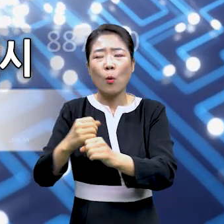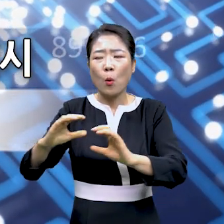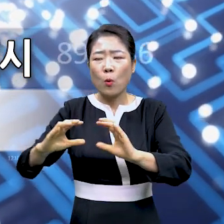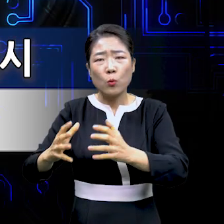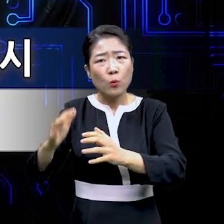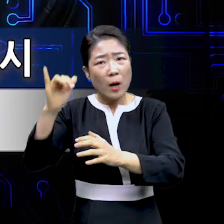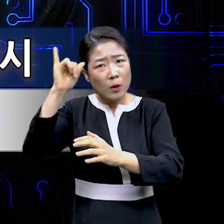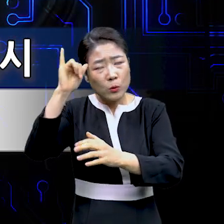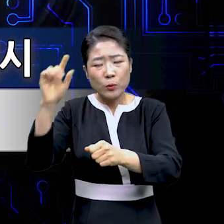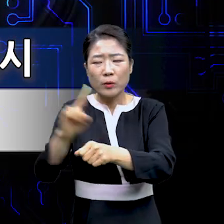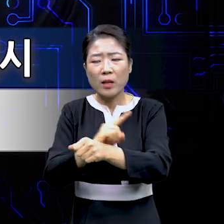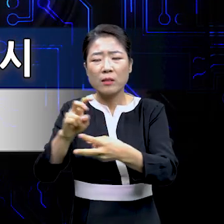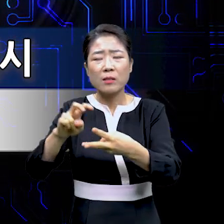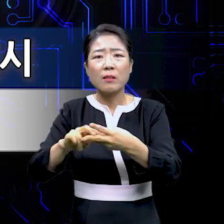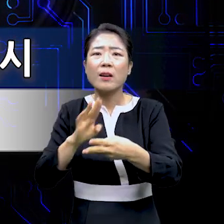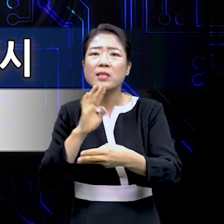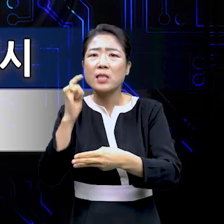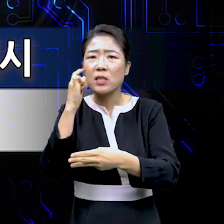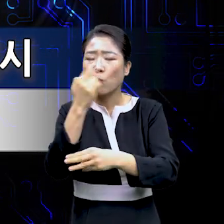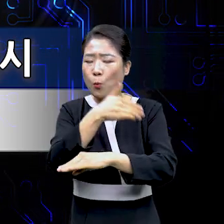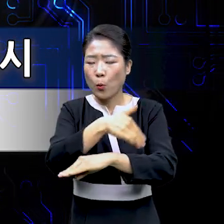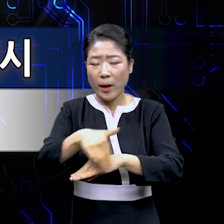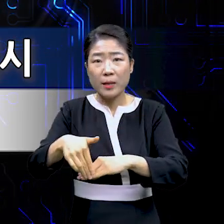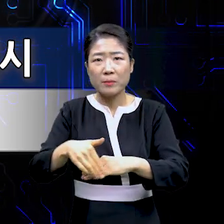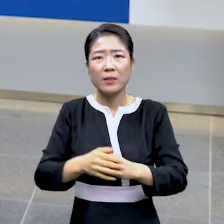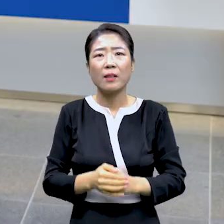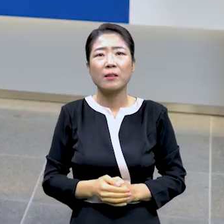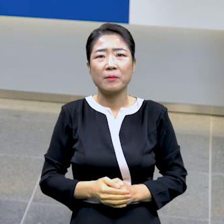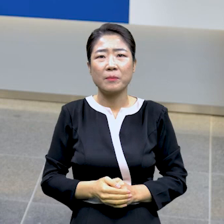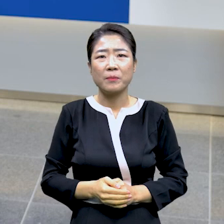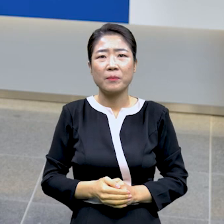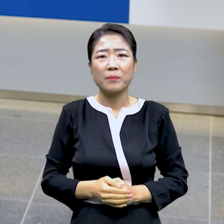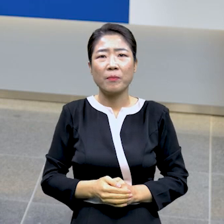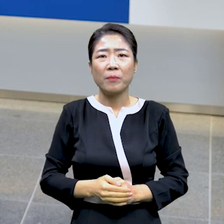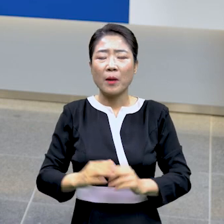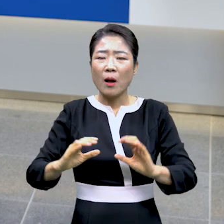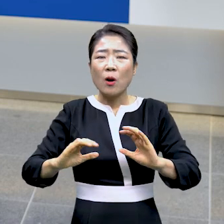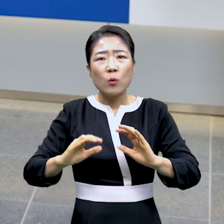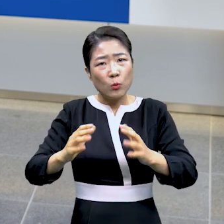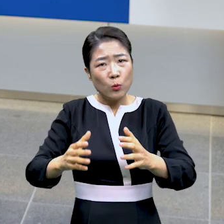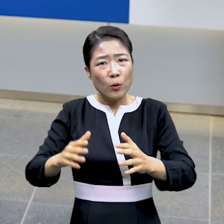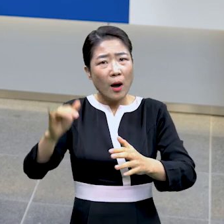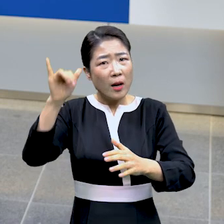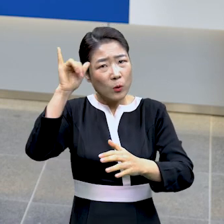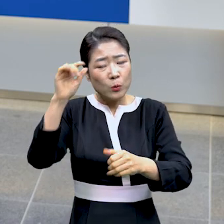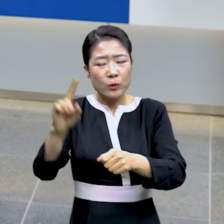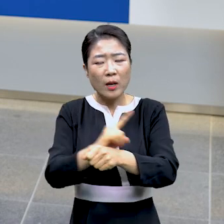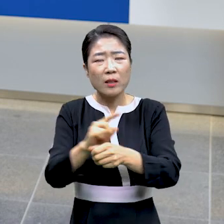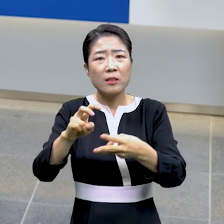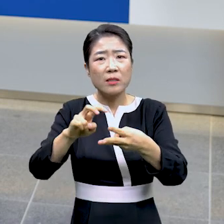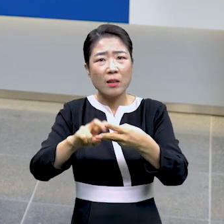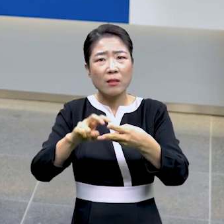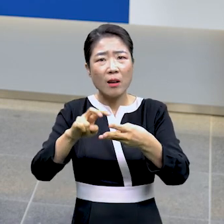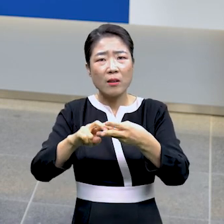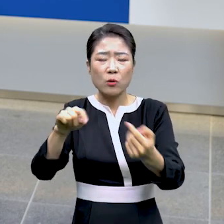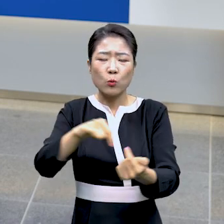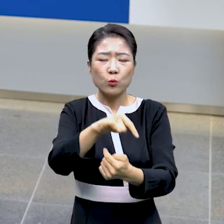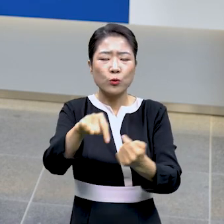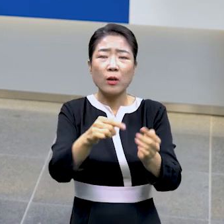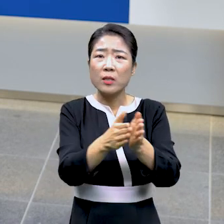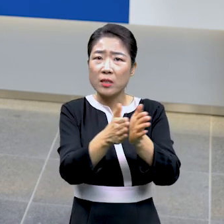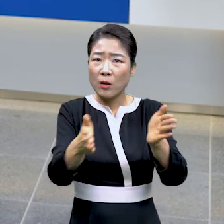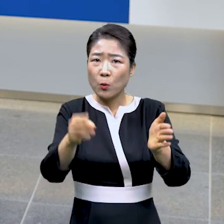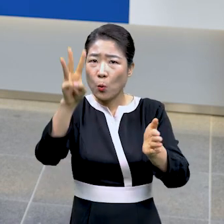인공지능 데이터 센터에서 실증할 계획입니다 국가 인공지능 데이터 센터 본격 가동을 시작으로